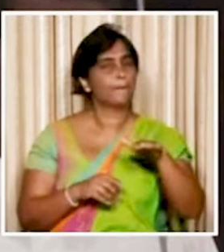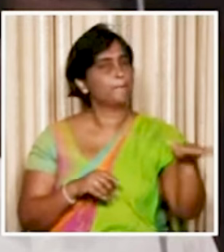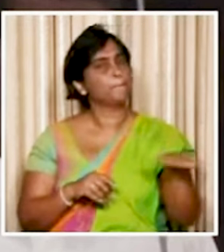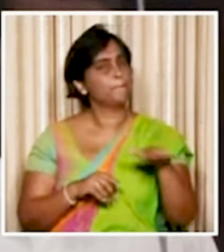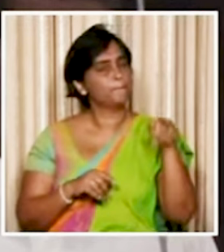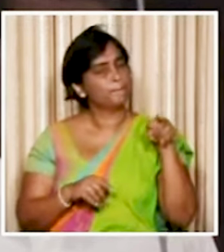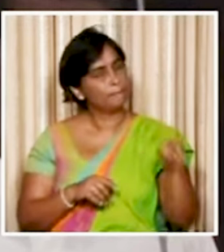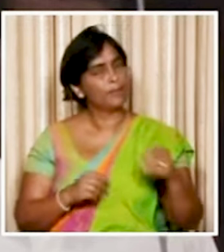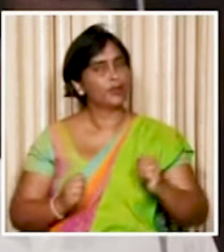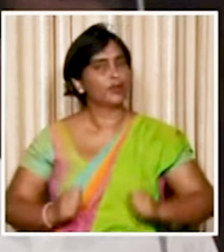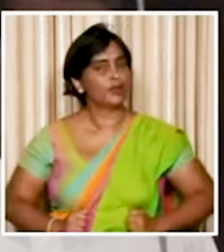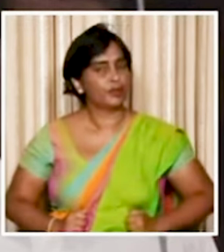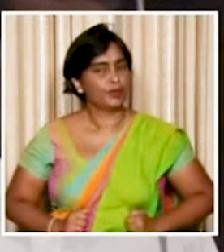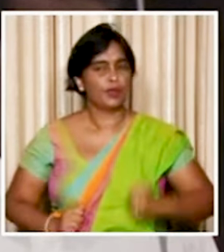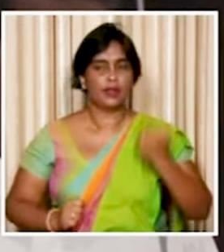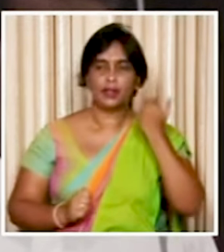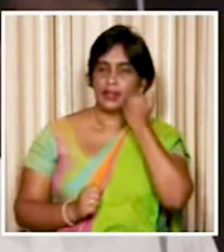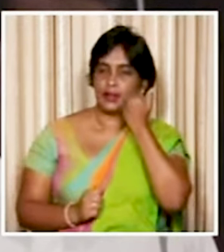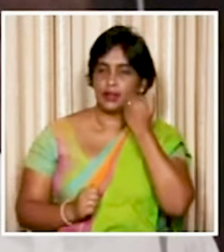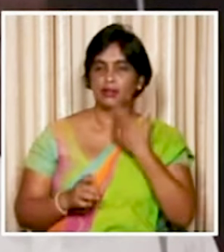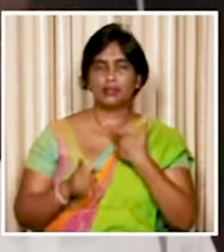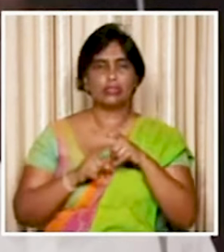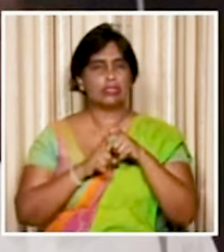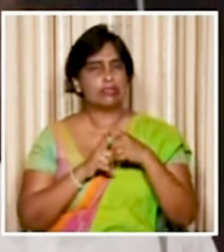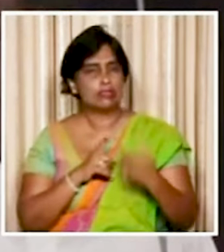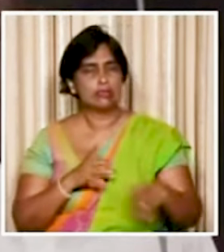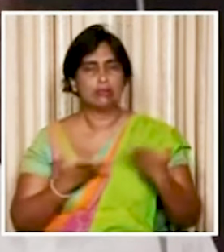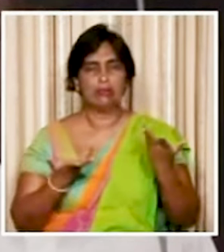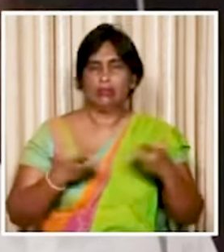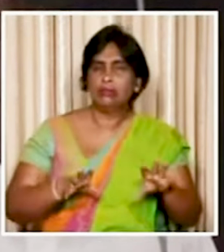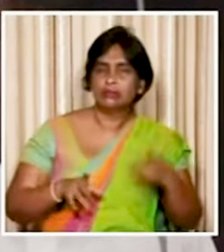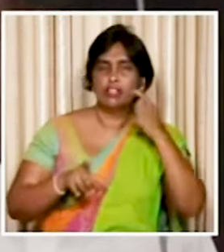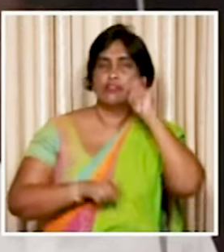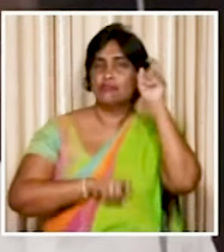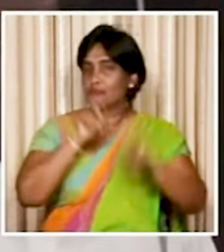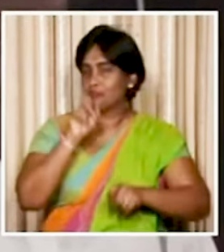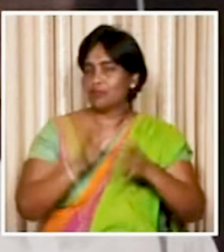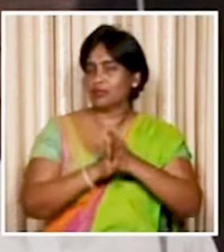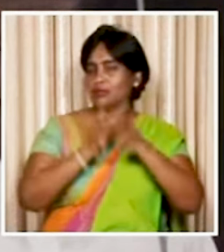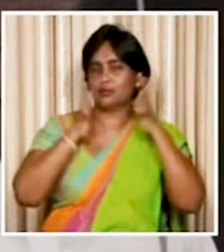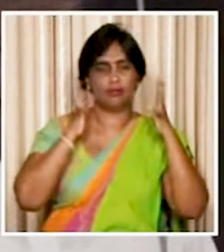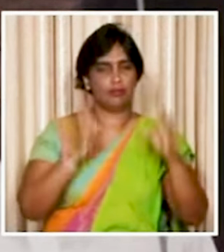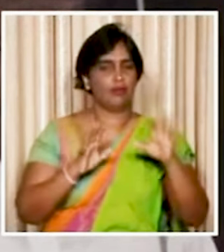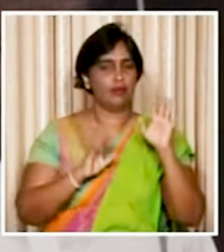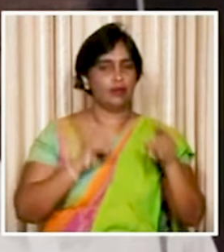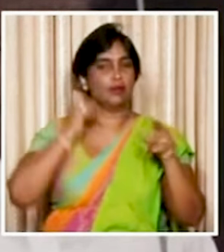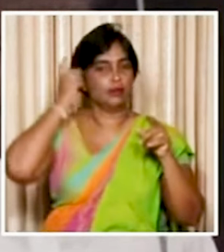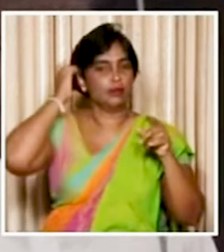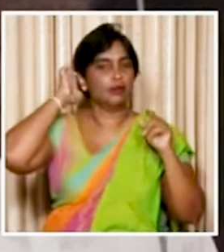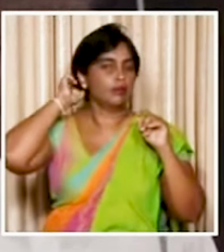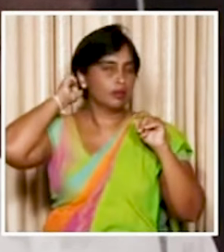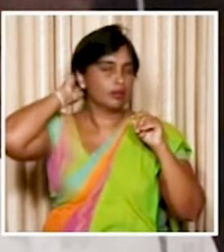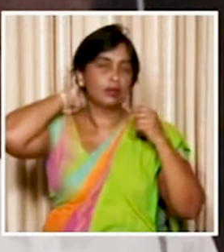செலவுகள் என்பது தற்பொழுது மிகப்பெரிய ஒரு நெருக்கடியான நிலையாக இருக்கிறது.